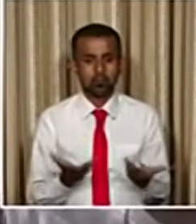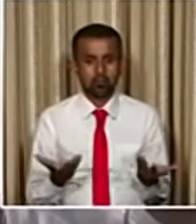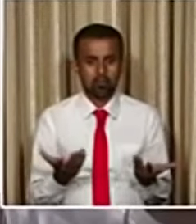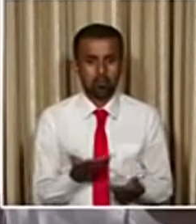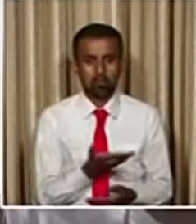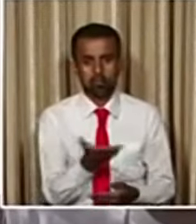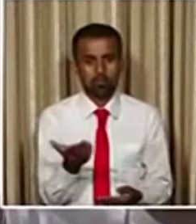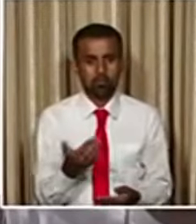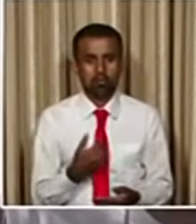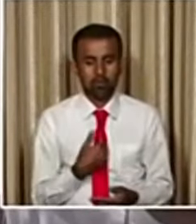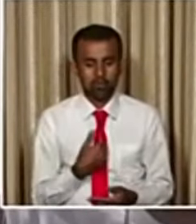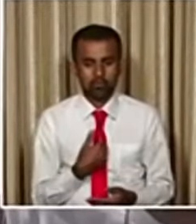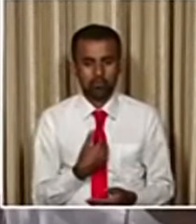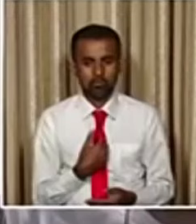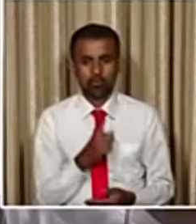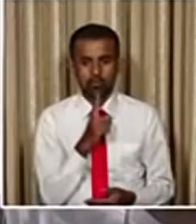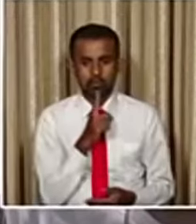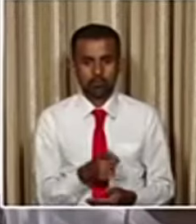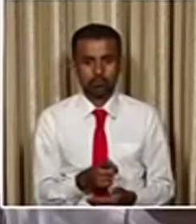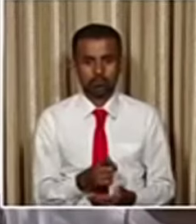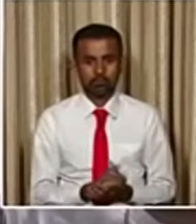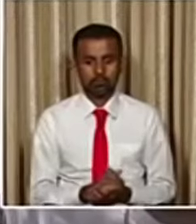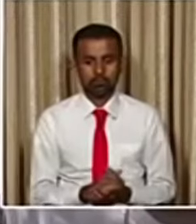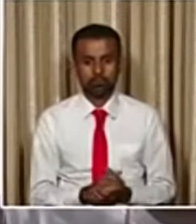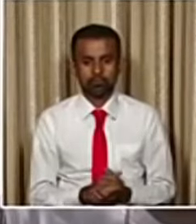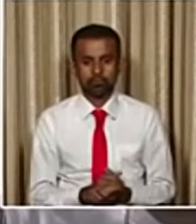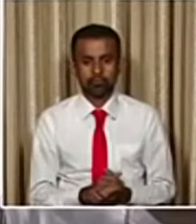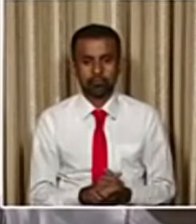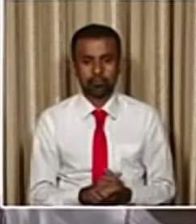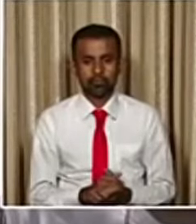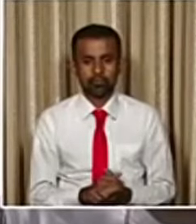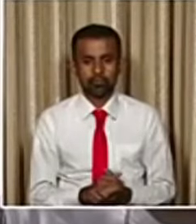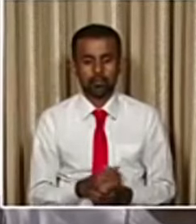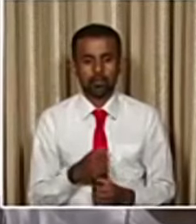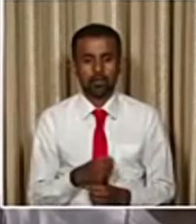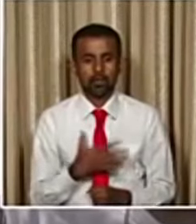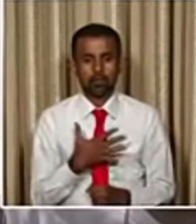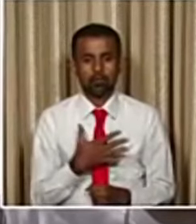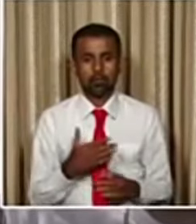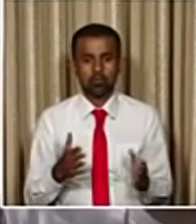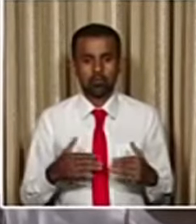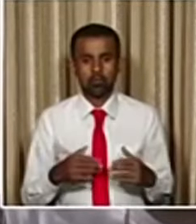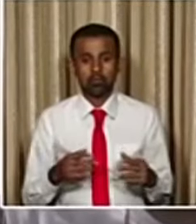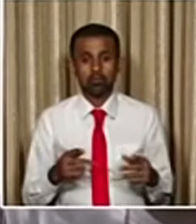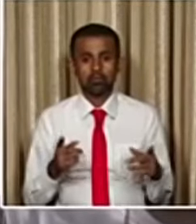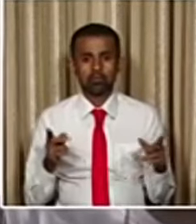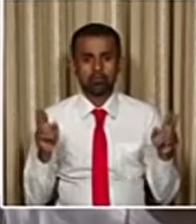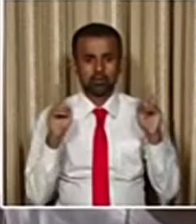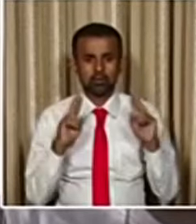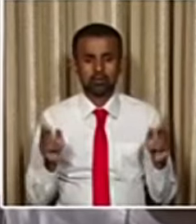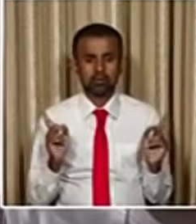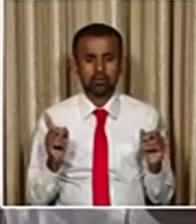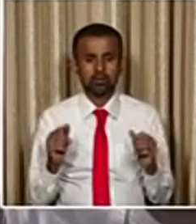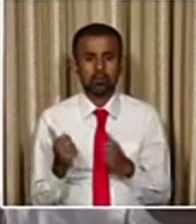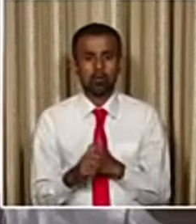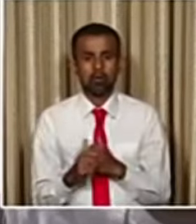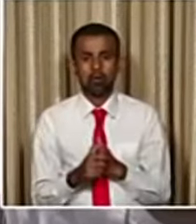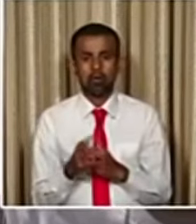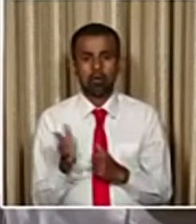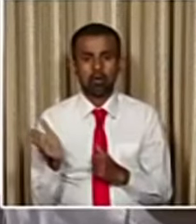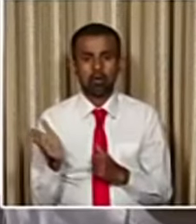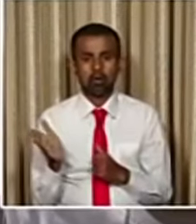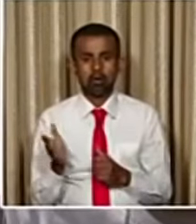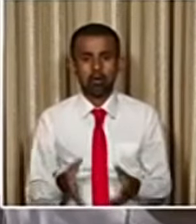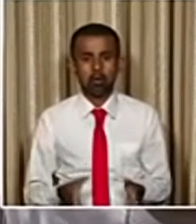ತಮ್ಮ ಬದುಮಾಗೆ ಬತ್ತೆಂಚ ಅಪೇ ಬತ್ತೆಂಗ್ ಕೇವನದೆ ದಂಗೆ ಅವಸೆ ಗಂಪಹ ತವತ್ ಜಾತ್ಯಂತ್ರ ಕ್ರಿಕೆಟ್ ಕ್ರೀಡಾಂಗಣ ಹದನವ